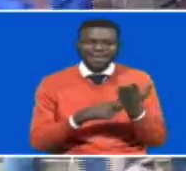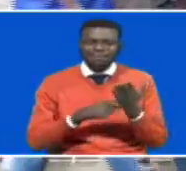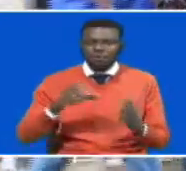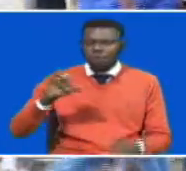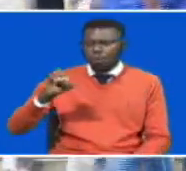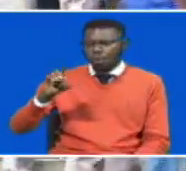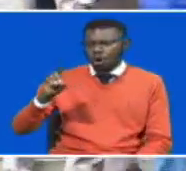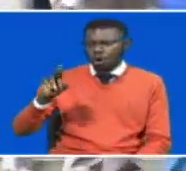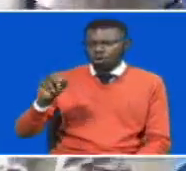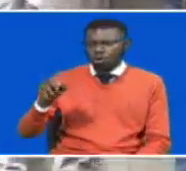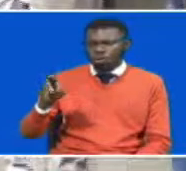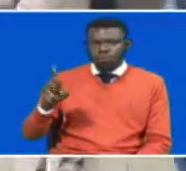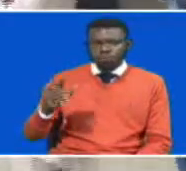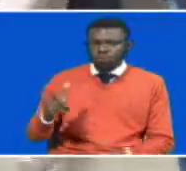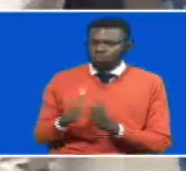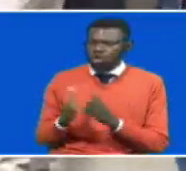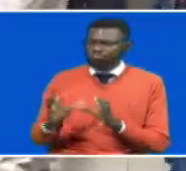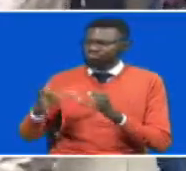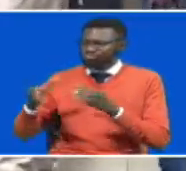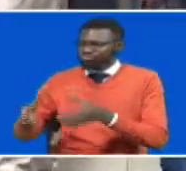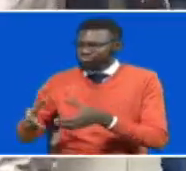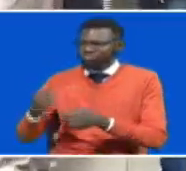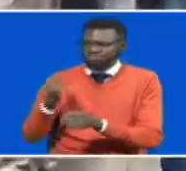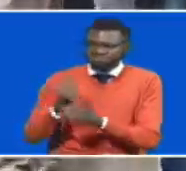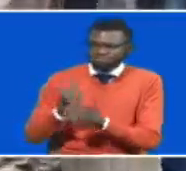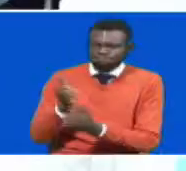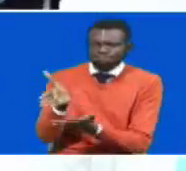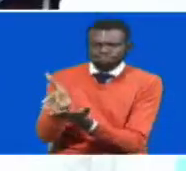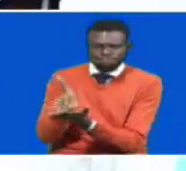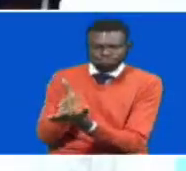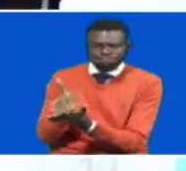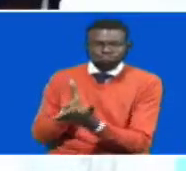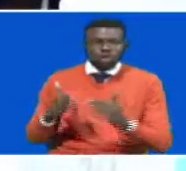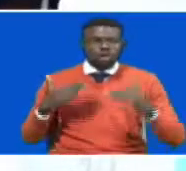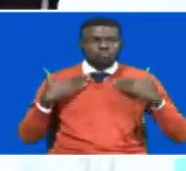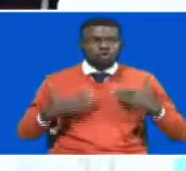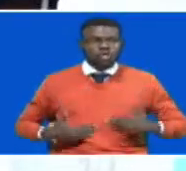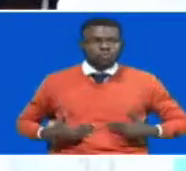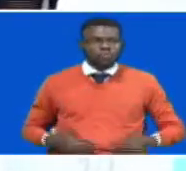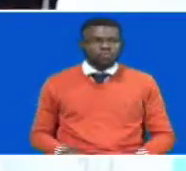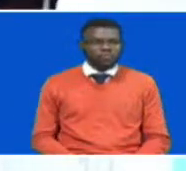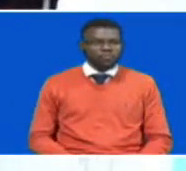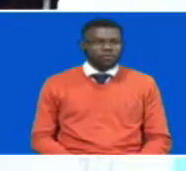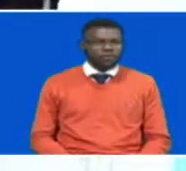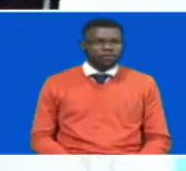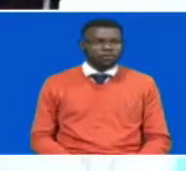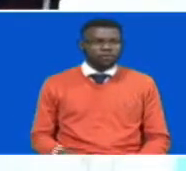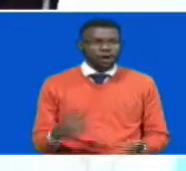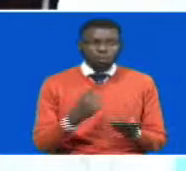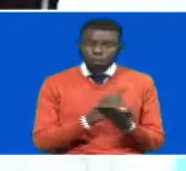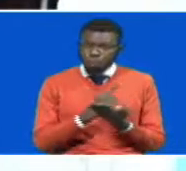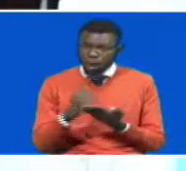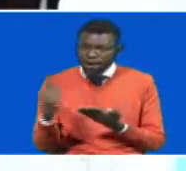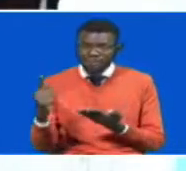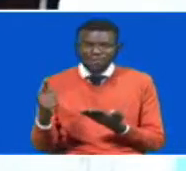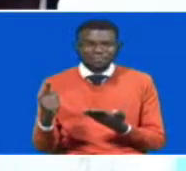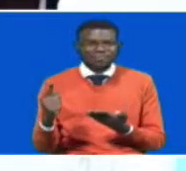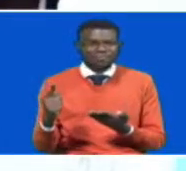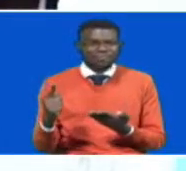kikosi cha wataalamu wa serikali katika kufanya upasuaji miili yenyewe. Don't expect to take more than one week to be able